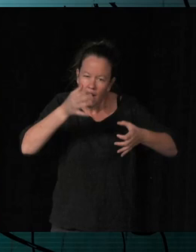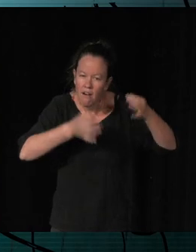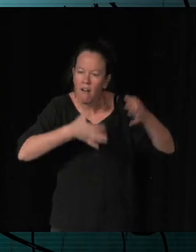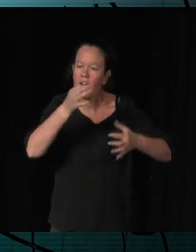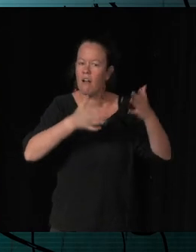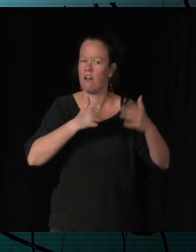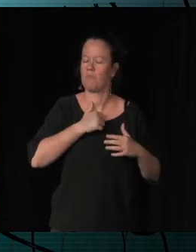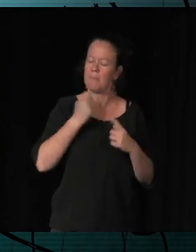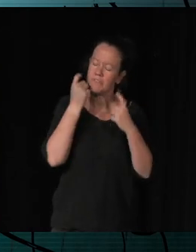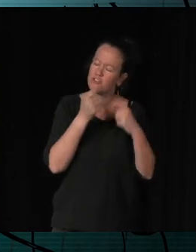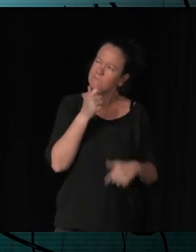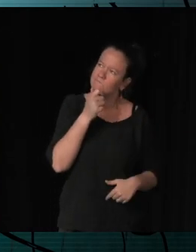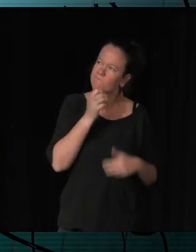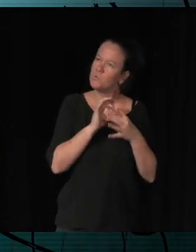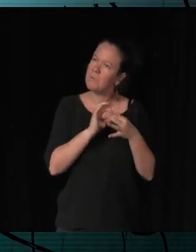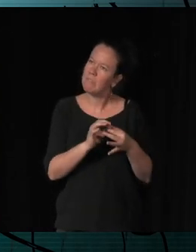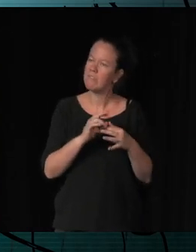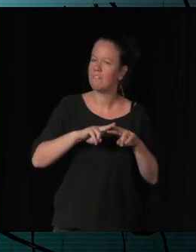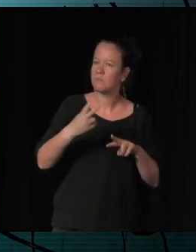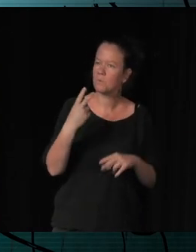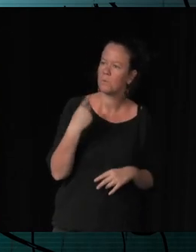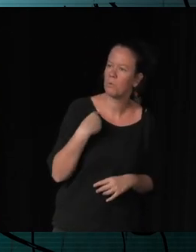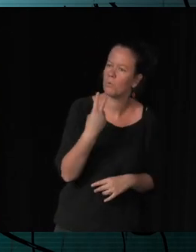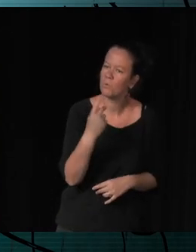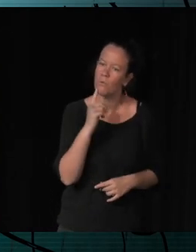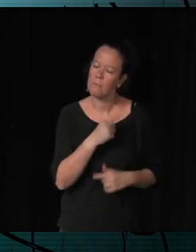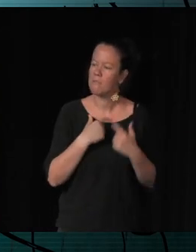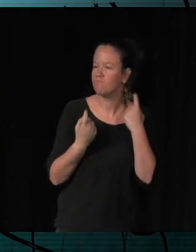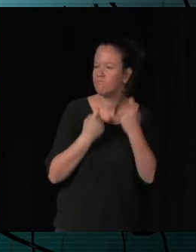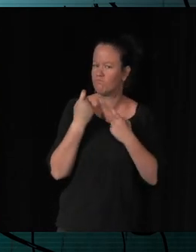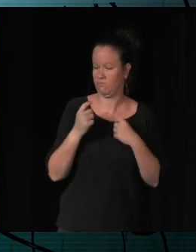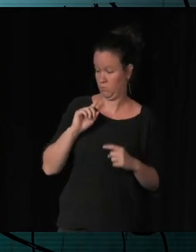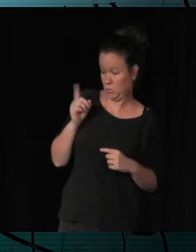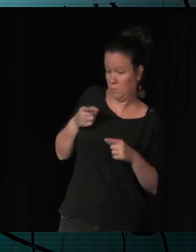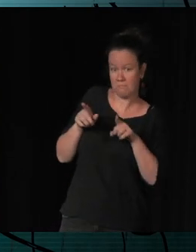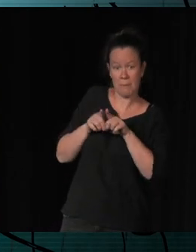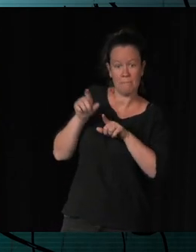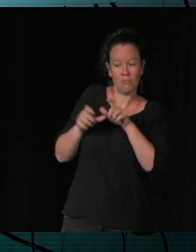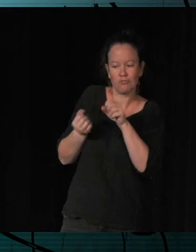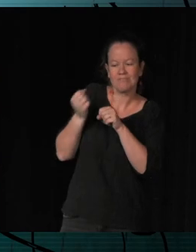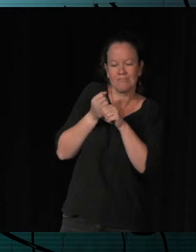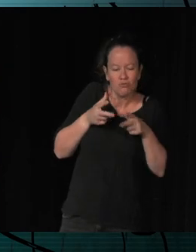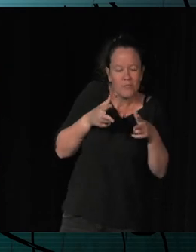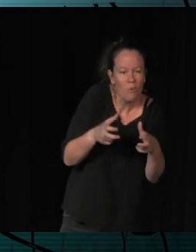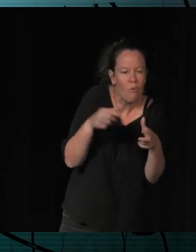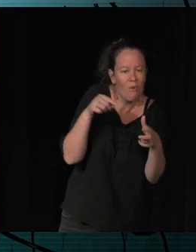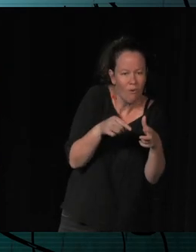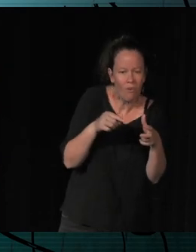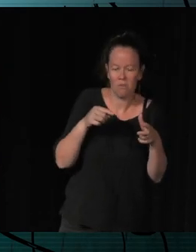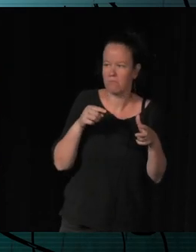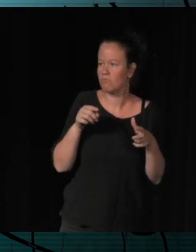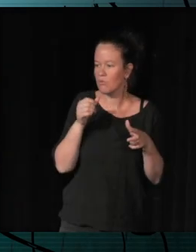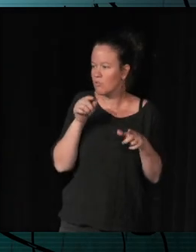pour une éventuelles suite et des choses comme ça je pense que tous les créateurs de jeux vidéo de cette époque là en fait vivaient vraiment dans une sorte de de